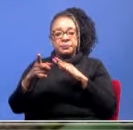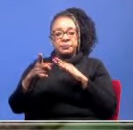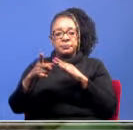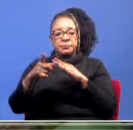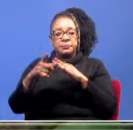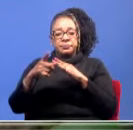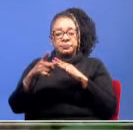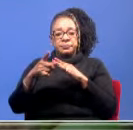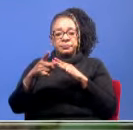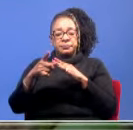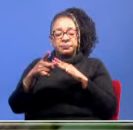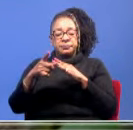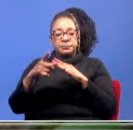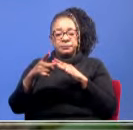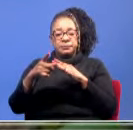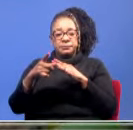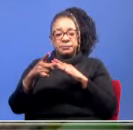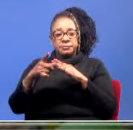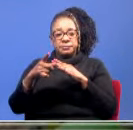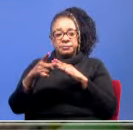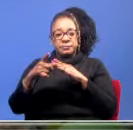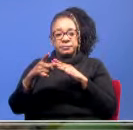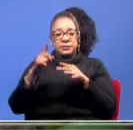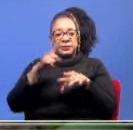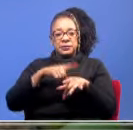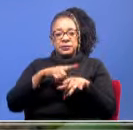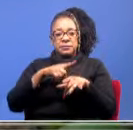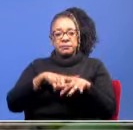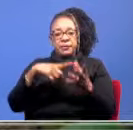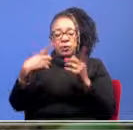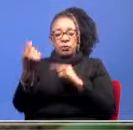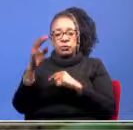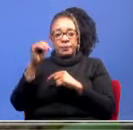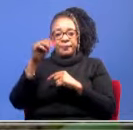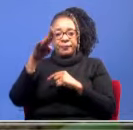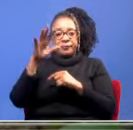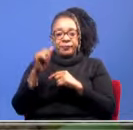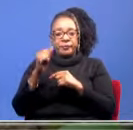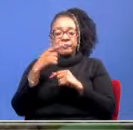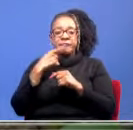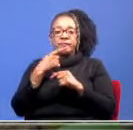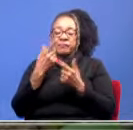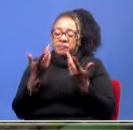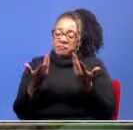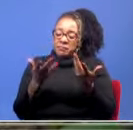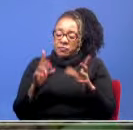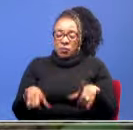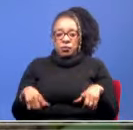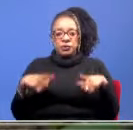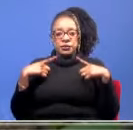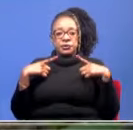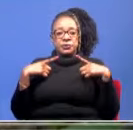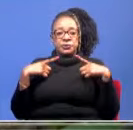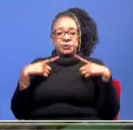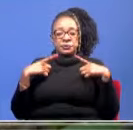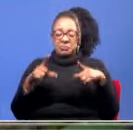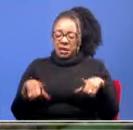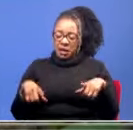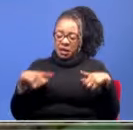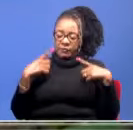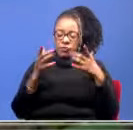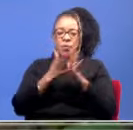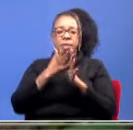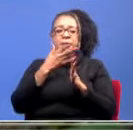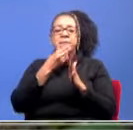mume. Kwa kuenda huko kwa mume, akanambia sawa tuishi. Nikaishi naye,